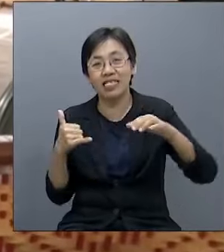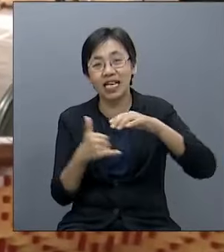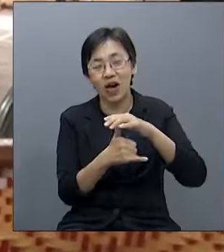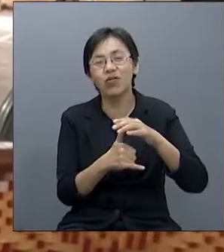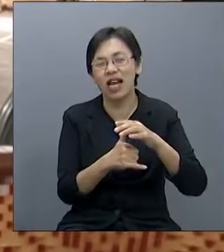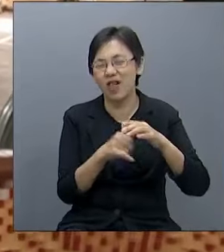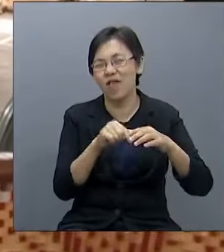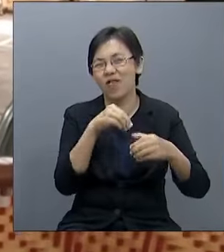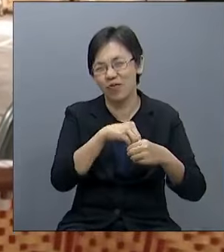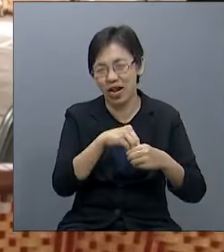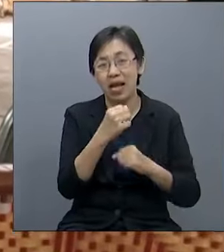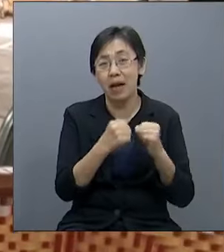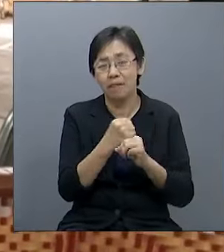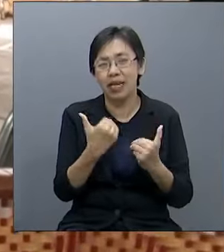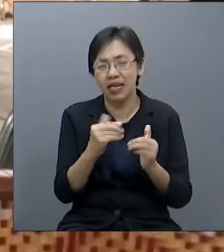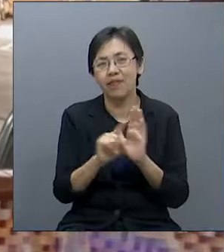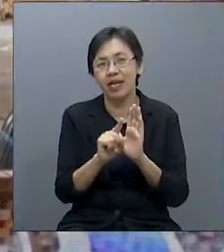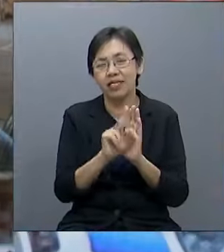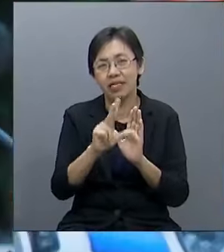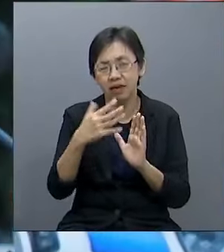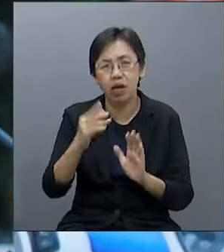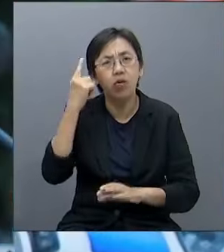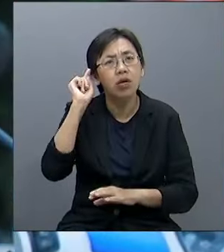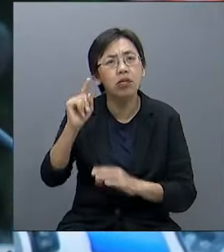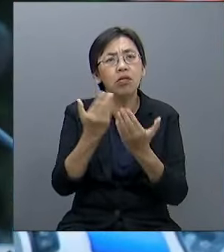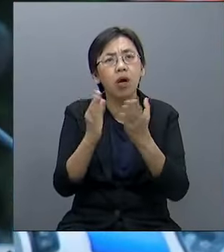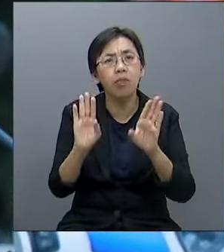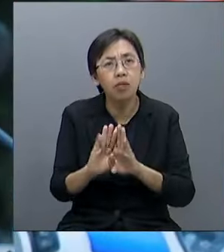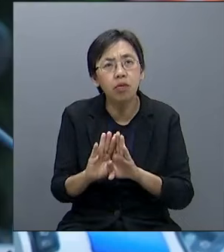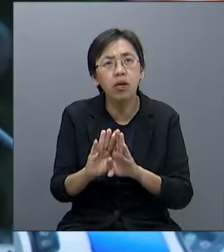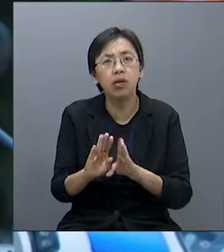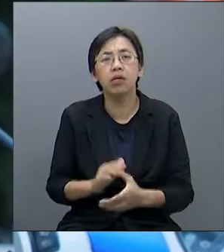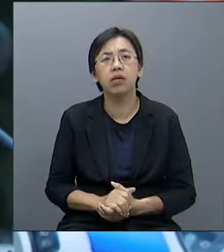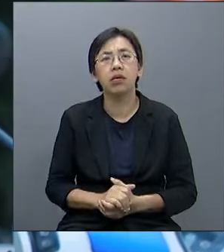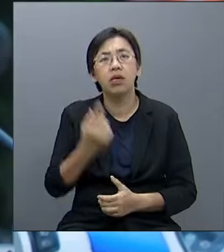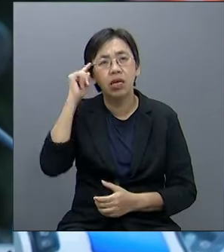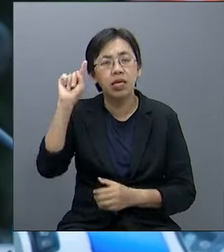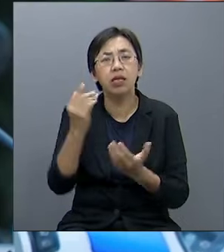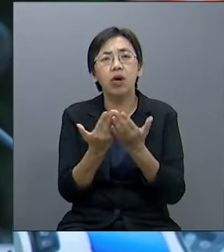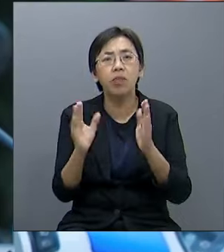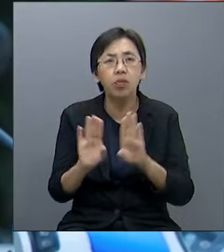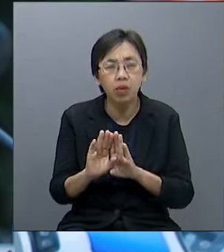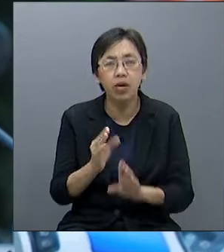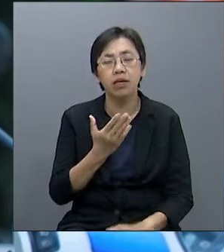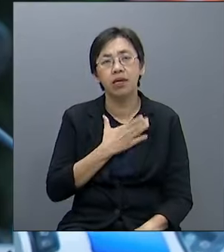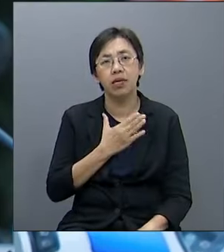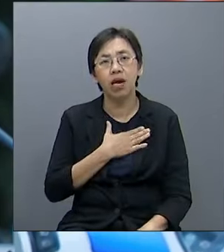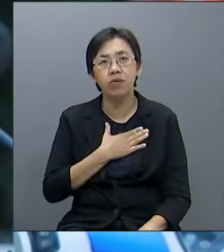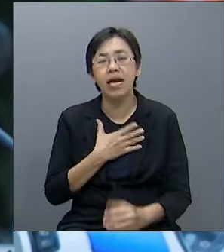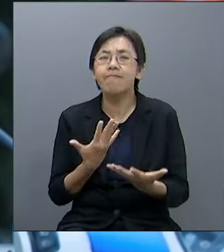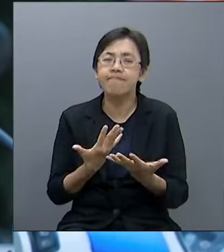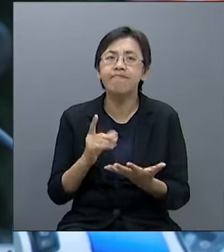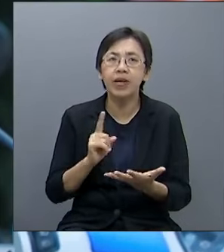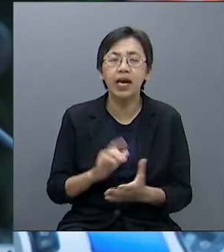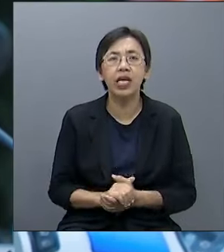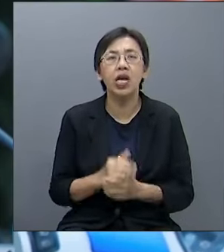3เป็นปีที่3เราก็ต้องนึกถึงครอบครัวครับแล้วก็ดูว่าเราสามารถได้แค่ไหนค่อยๆ